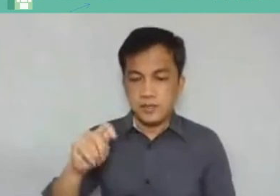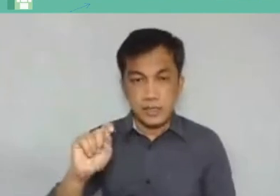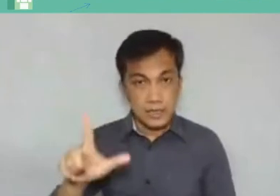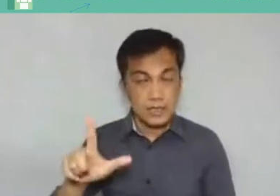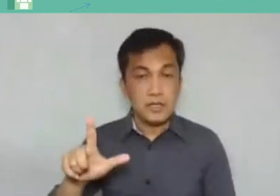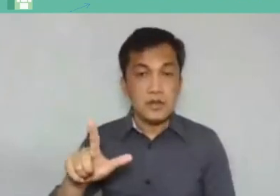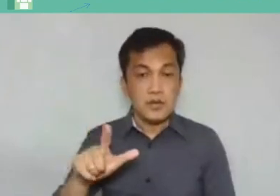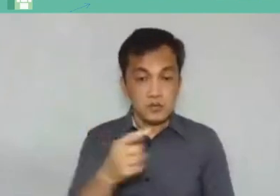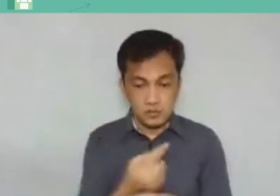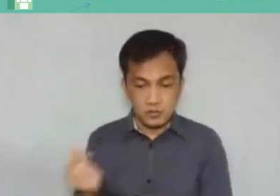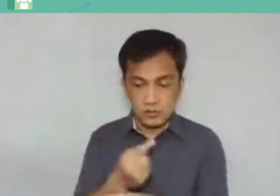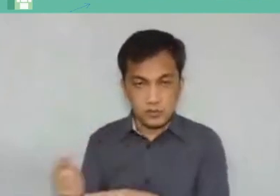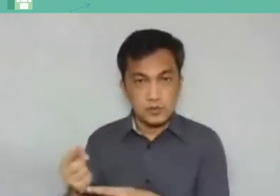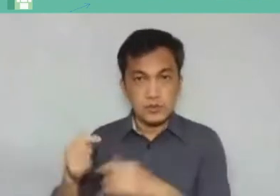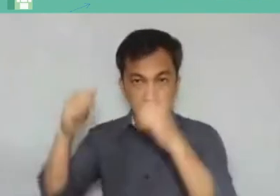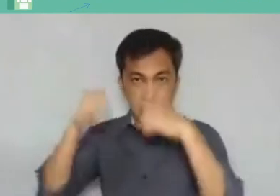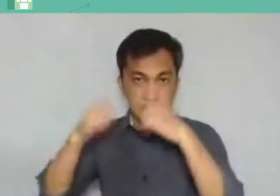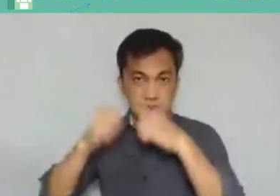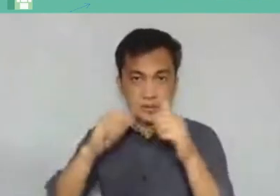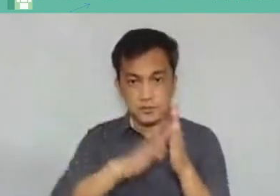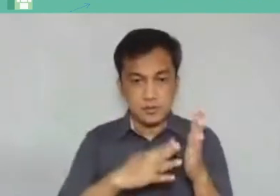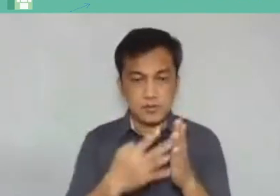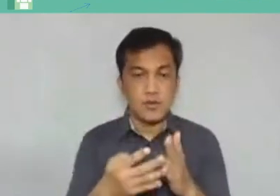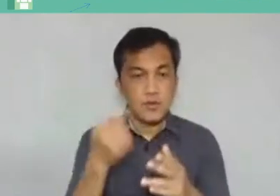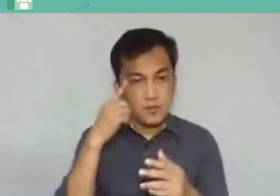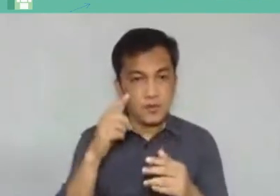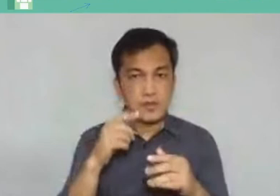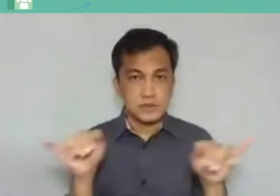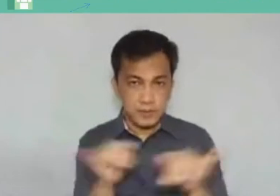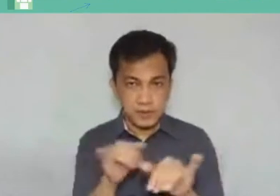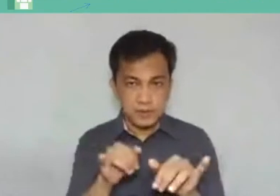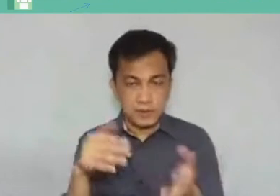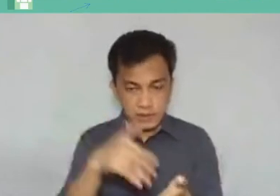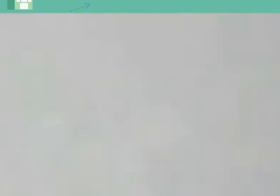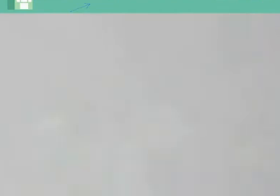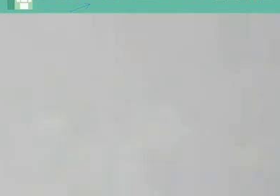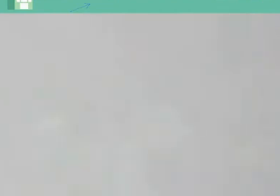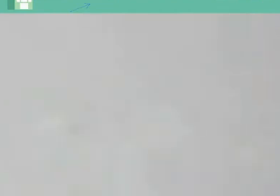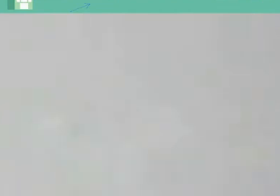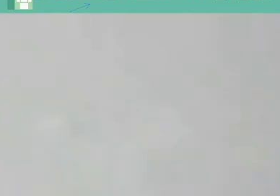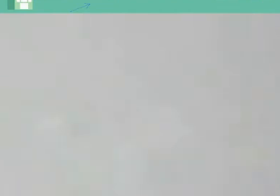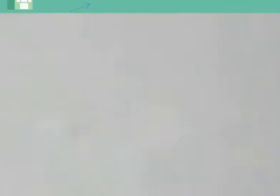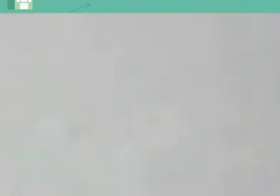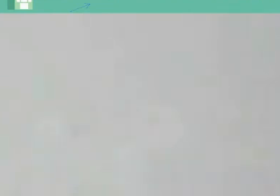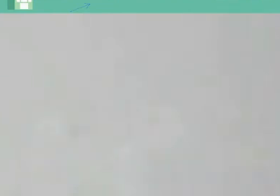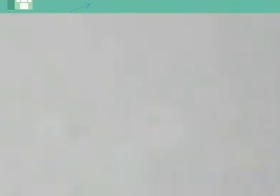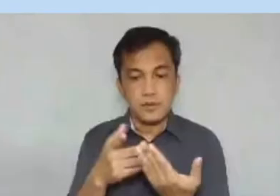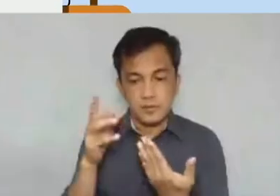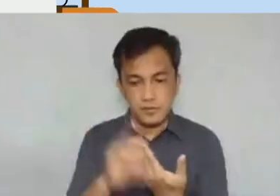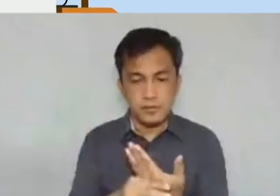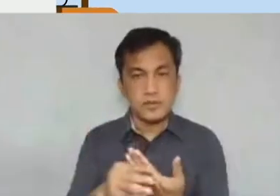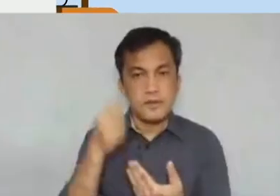pagkasunduan sa HCPN para sa parehong pag-aaral at pamamahala ng mga programang pangkalusugan.